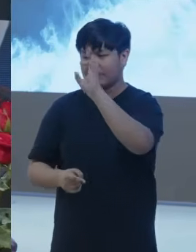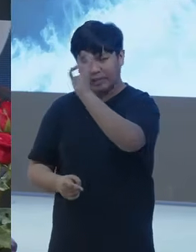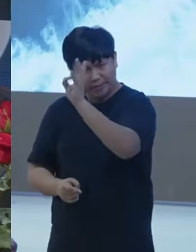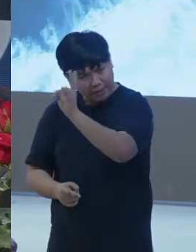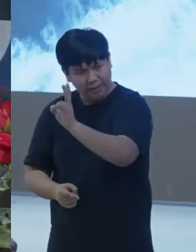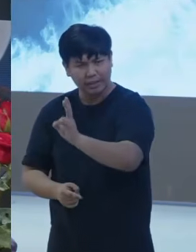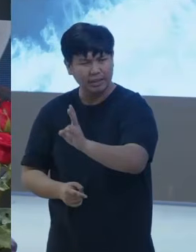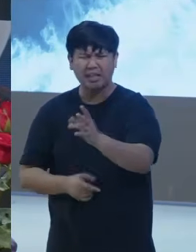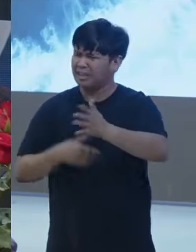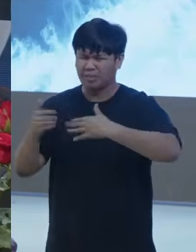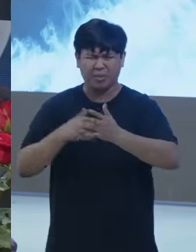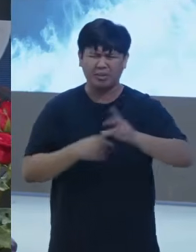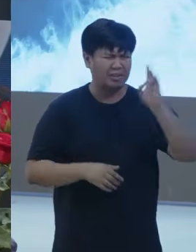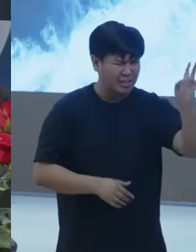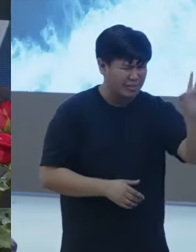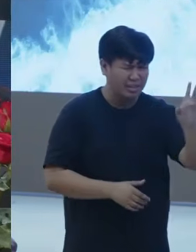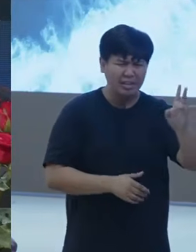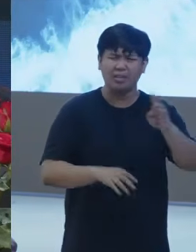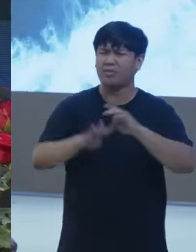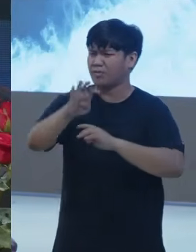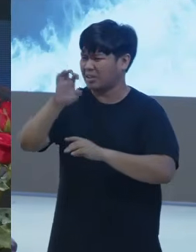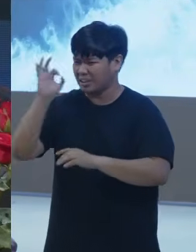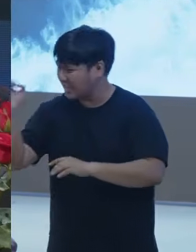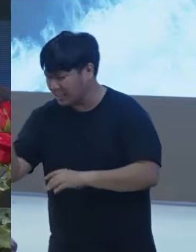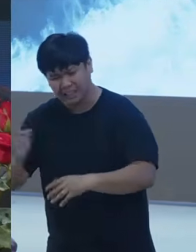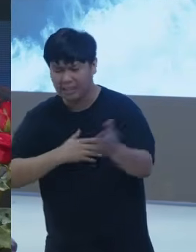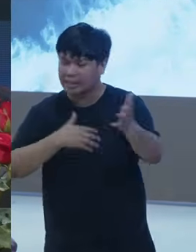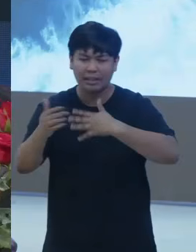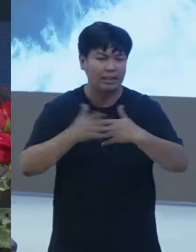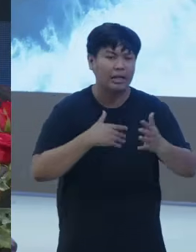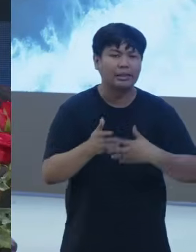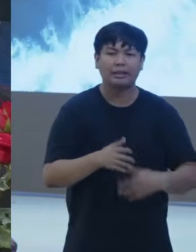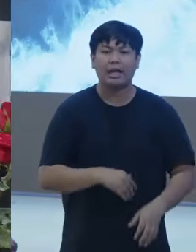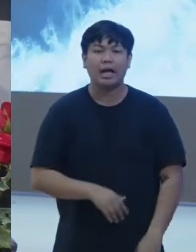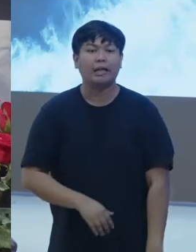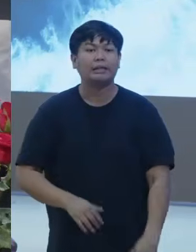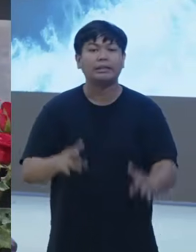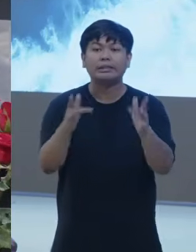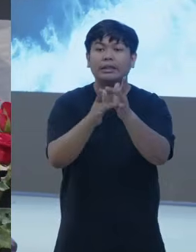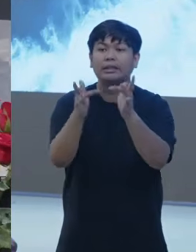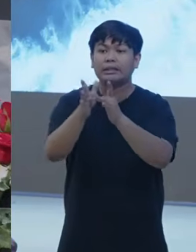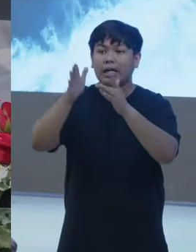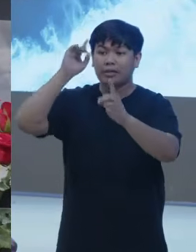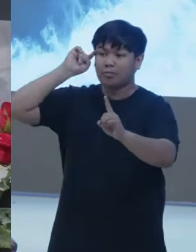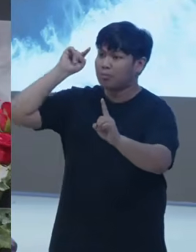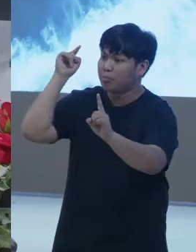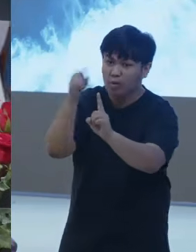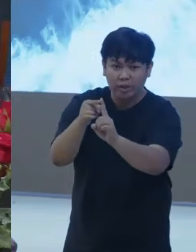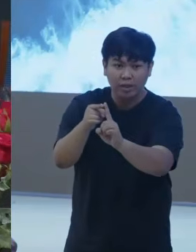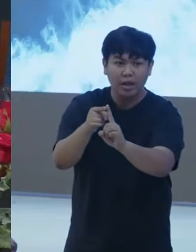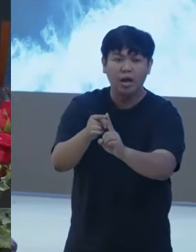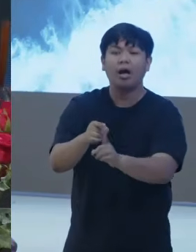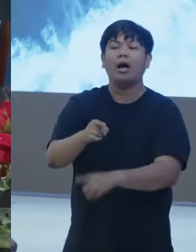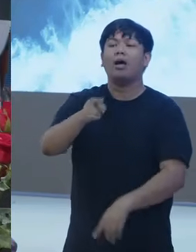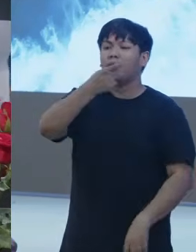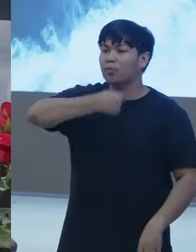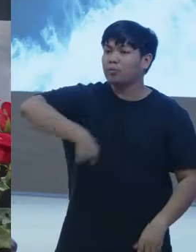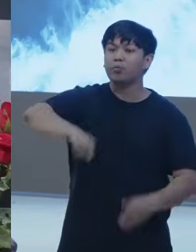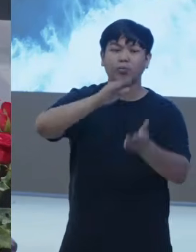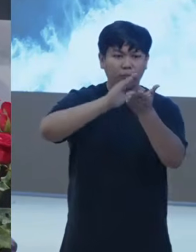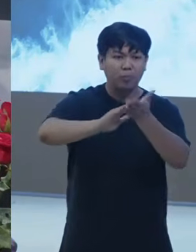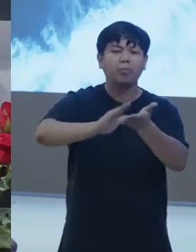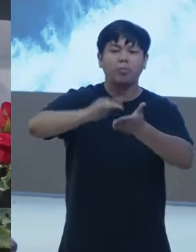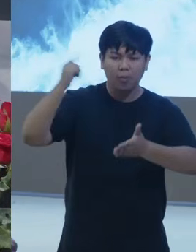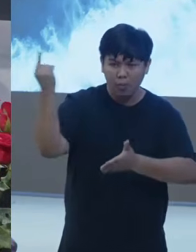Whether 77 times or 490 times ang punto, kailangan maluwag tayong